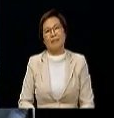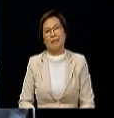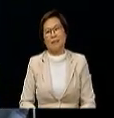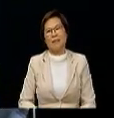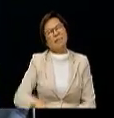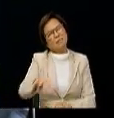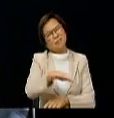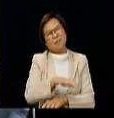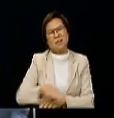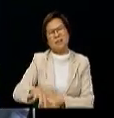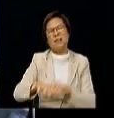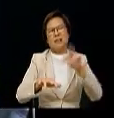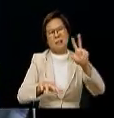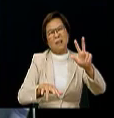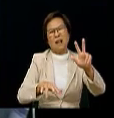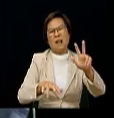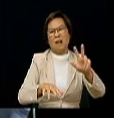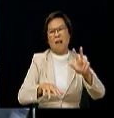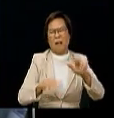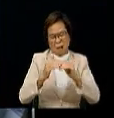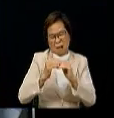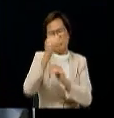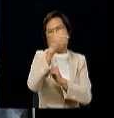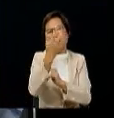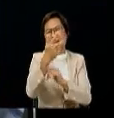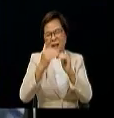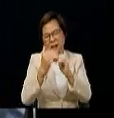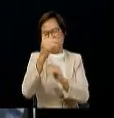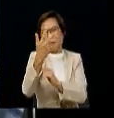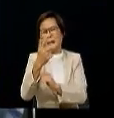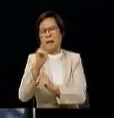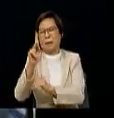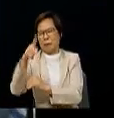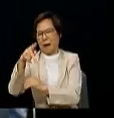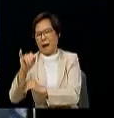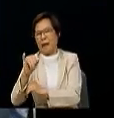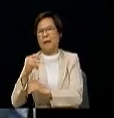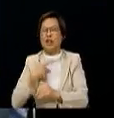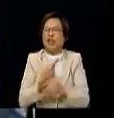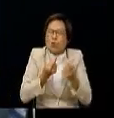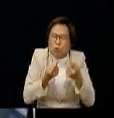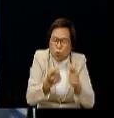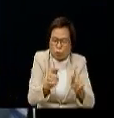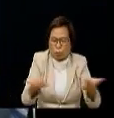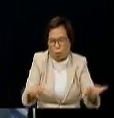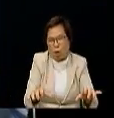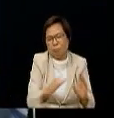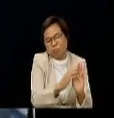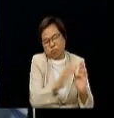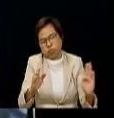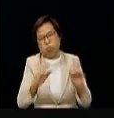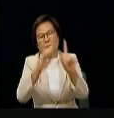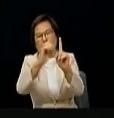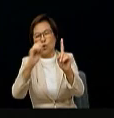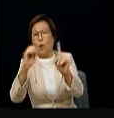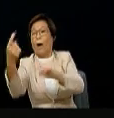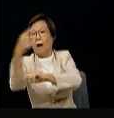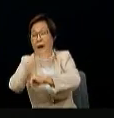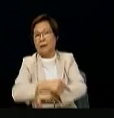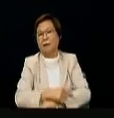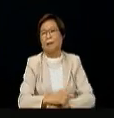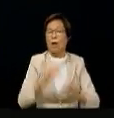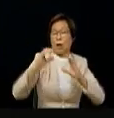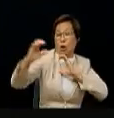tiga ataupun sudah masuk lebih dari tiga oke di Ayah cepet kita laksanakan mungkin komunikasi ada